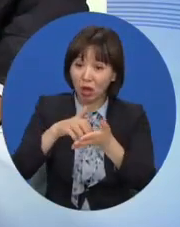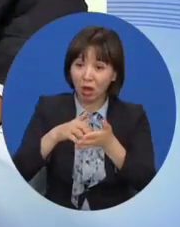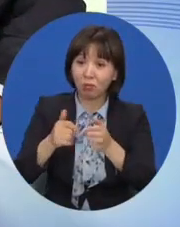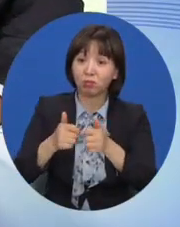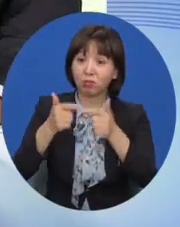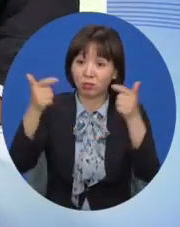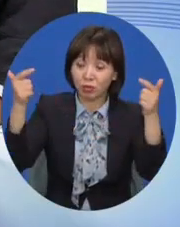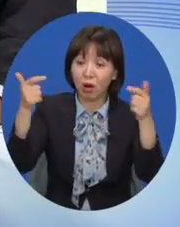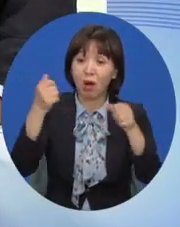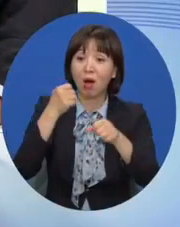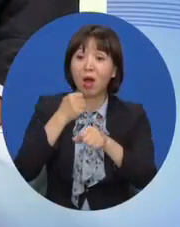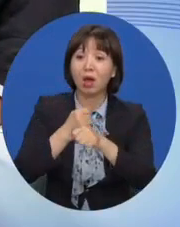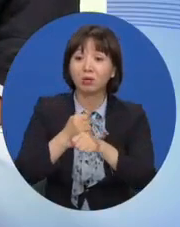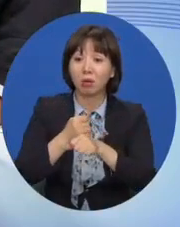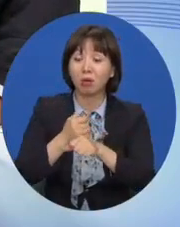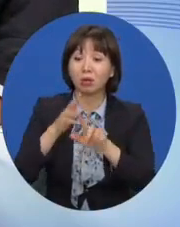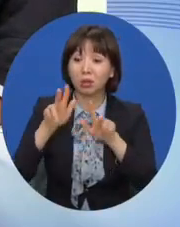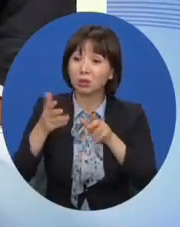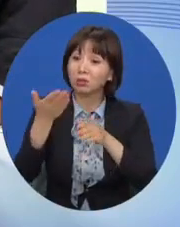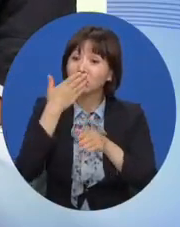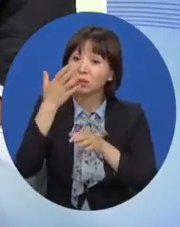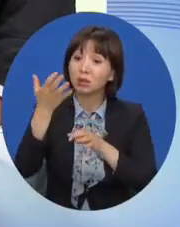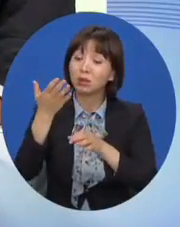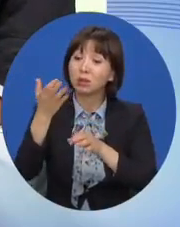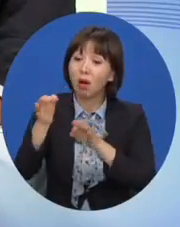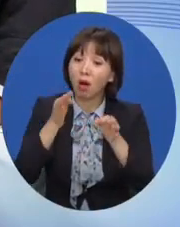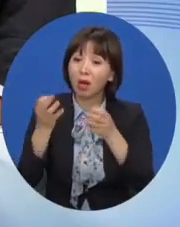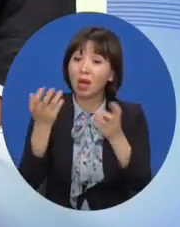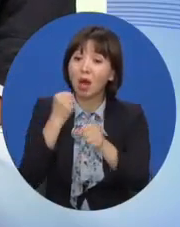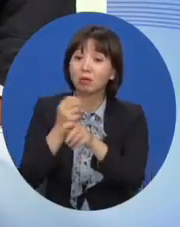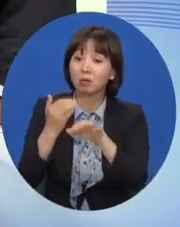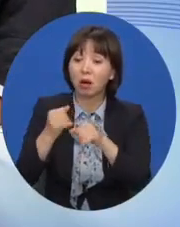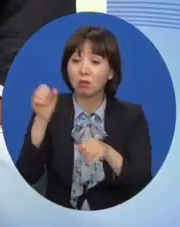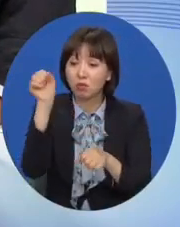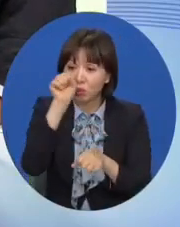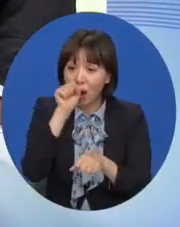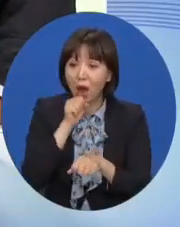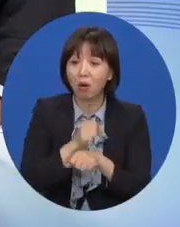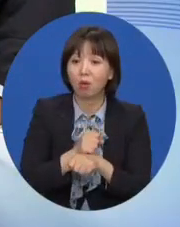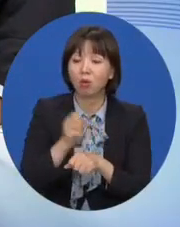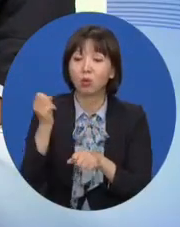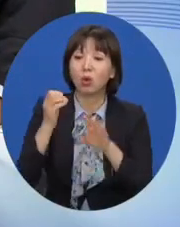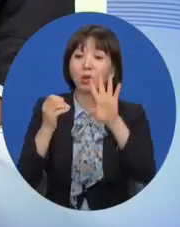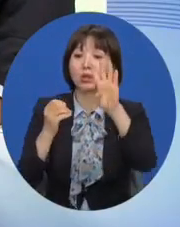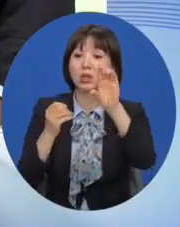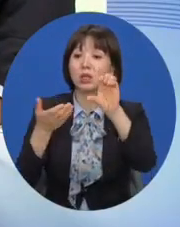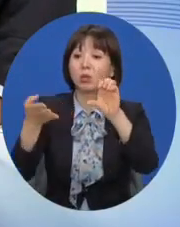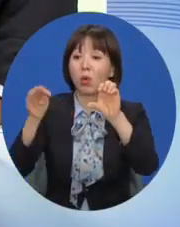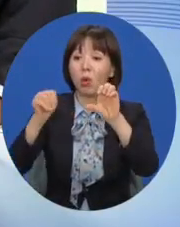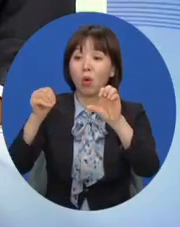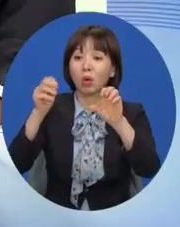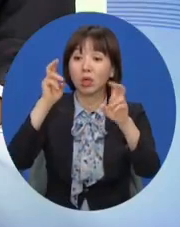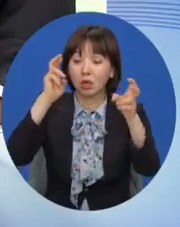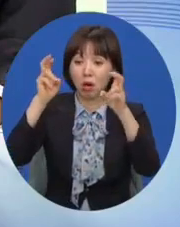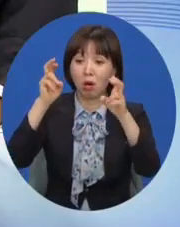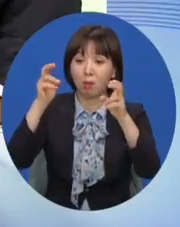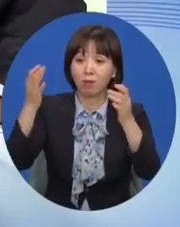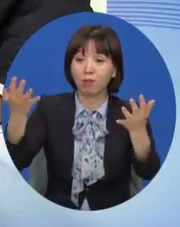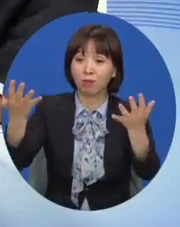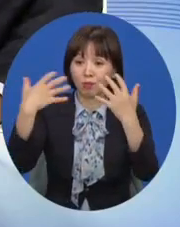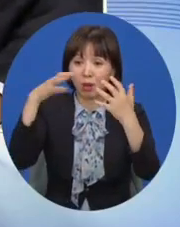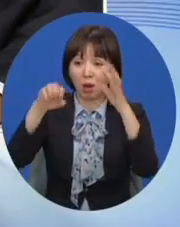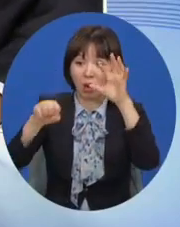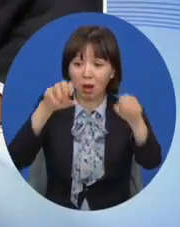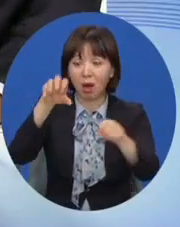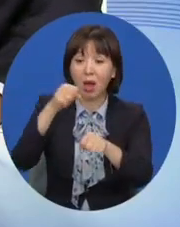우리 음식 외식업을 하시는 분들이 그만큼 좋아하시고 또 45개 기업체를 유치해서 일자리를